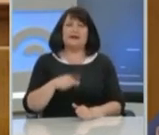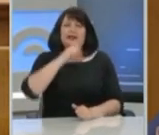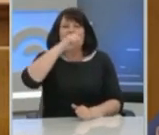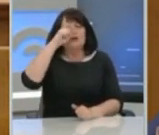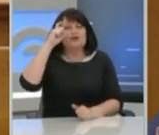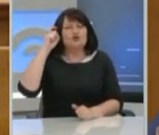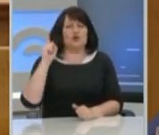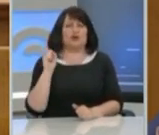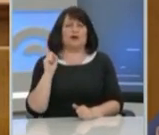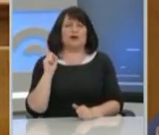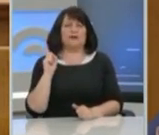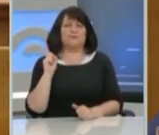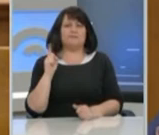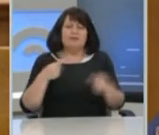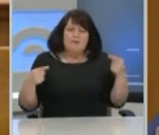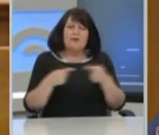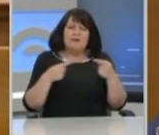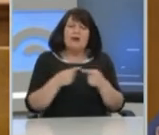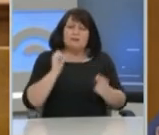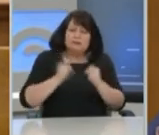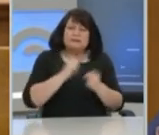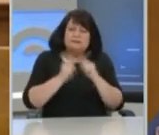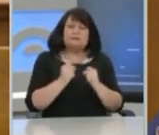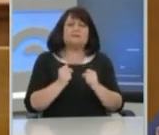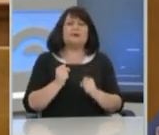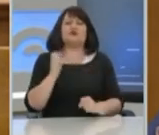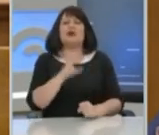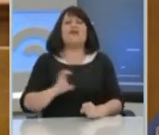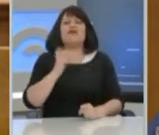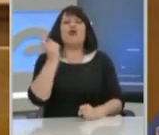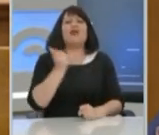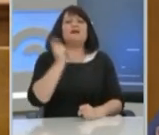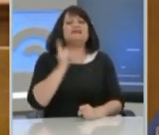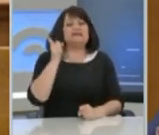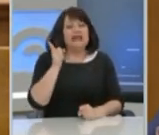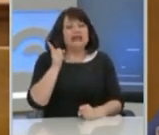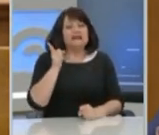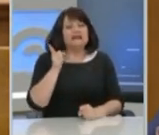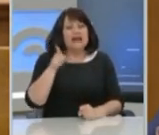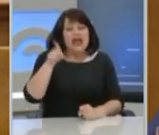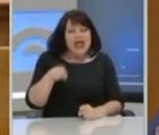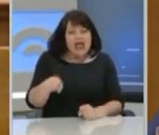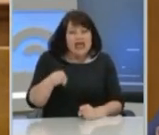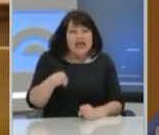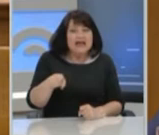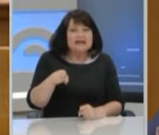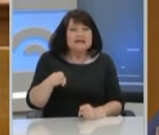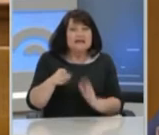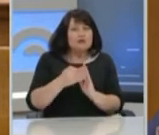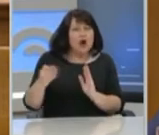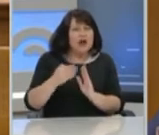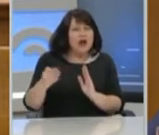δύσκολη, συγκρουσιακή διαδικασία με τους δανειστές μας, σιγοντάρατε τους πιο ακραίους από τους